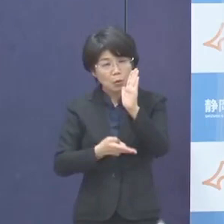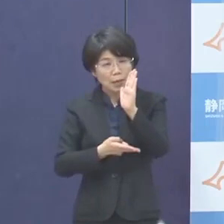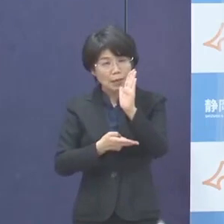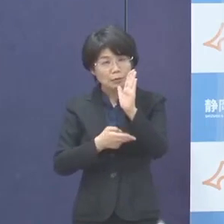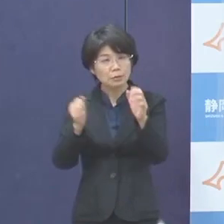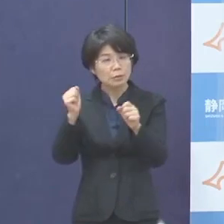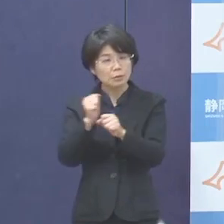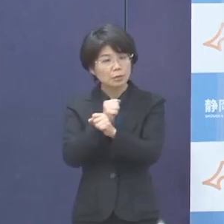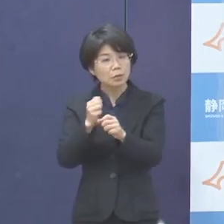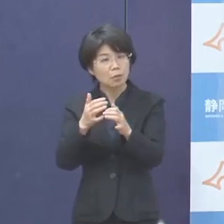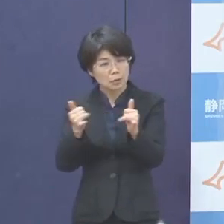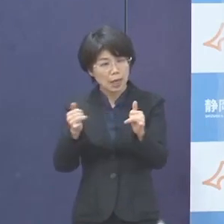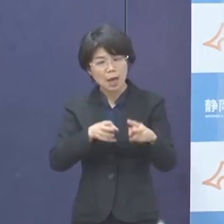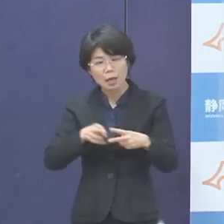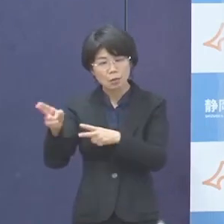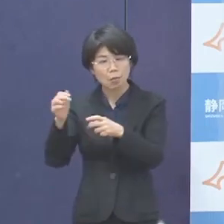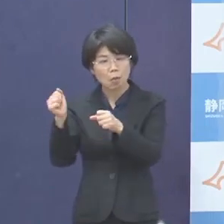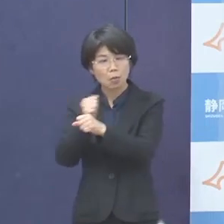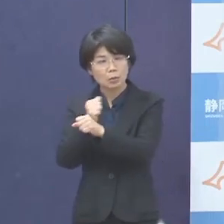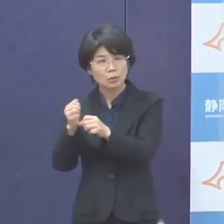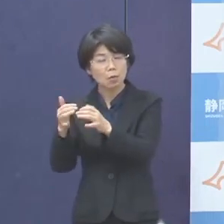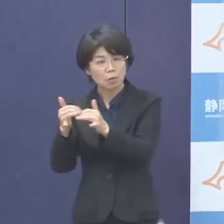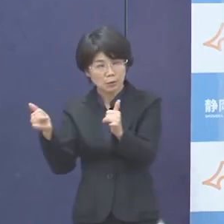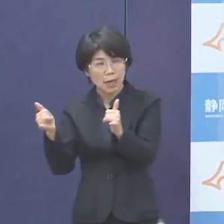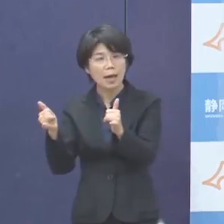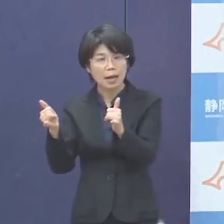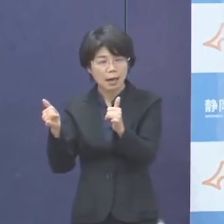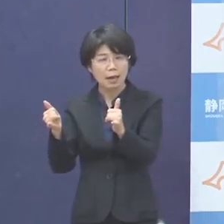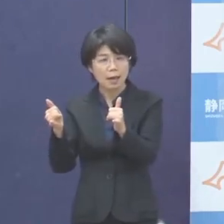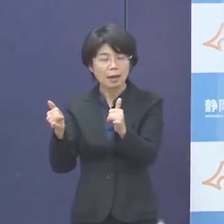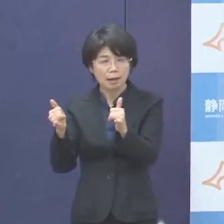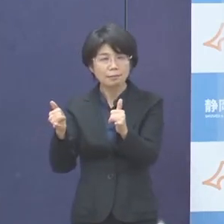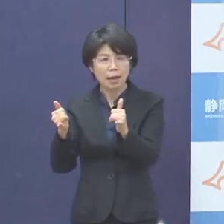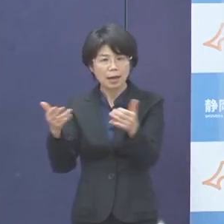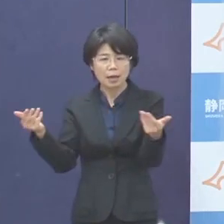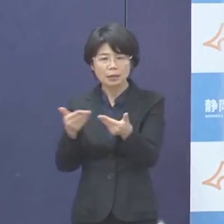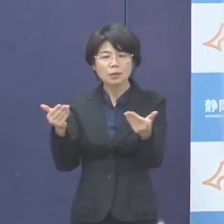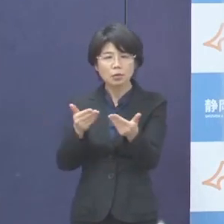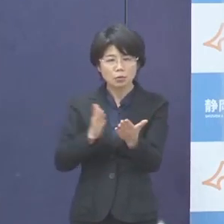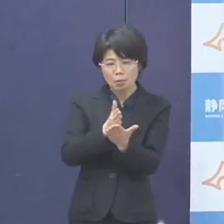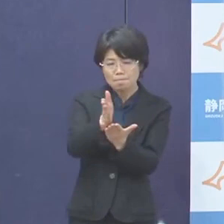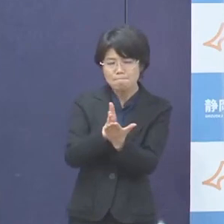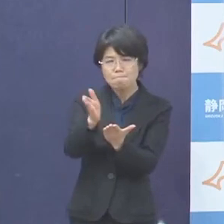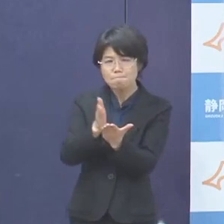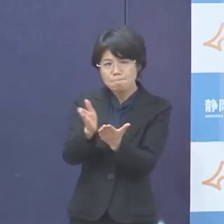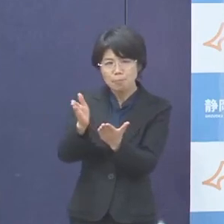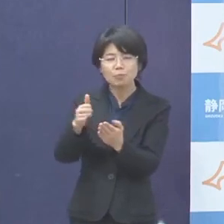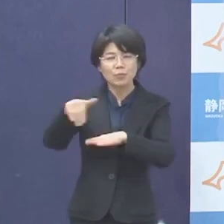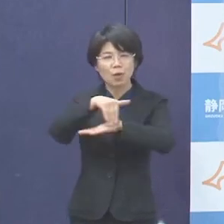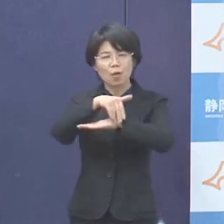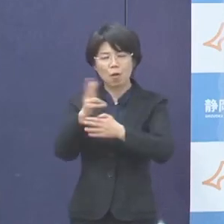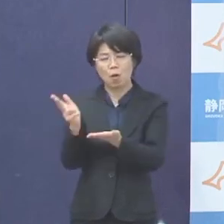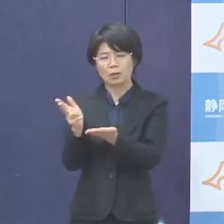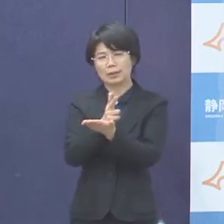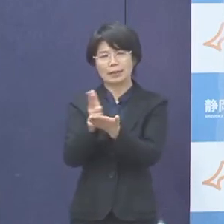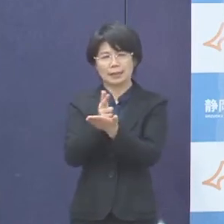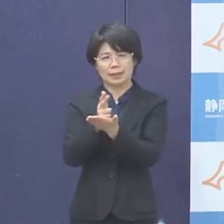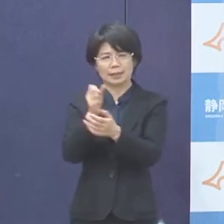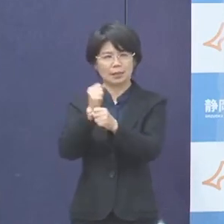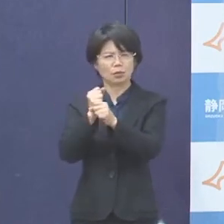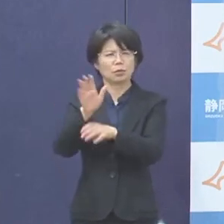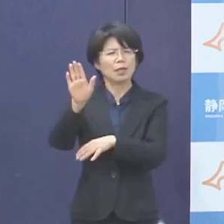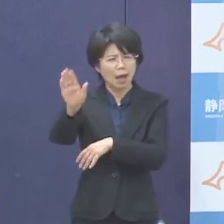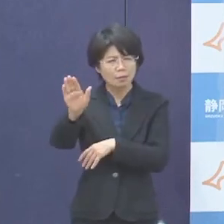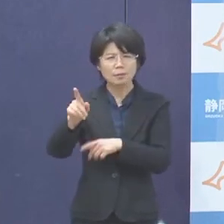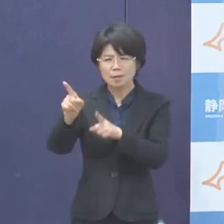さらに旅行事業者の方々にはですね、今一度業界ごとにガイドラインがあります。 そちらを十分に守っていただいて、感